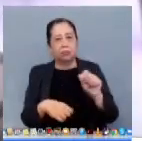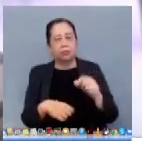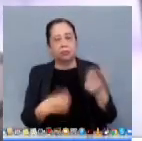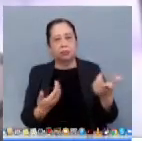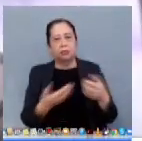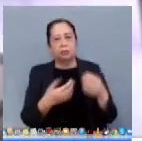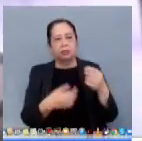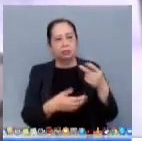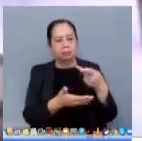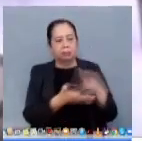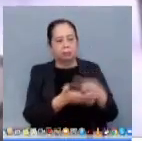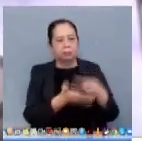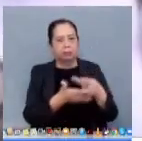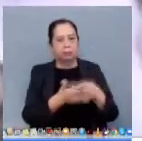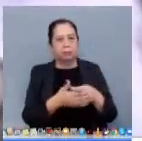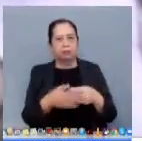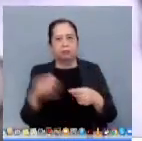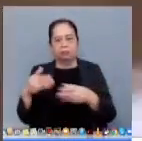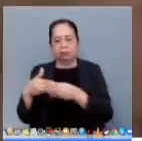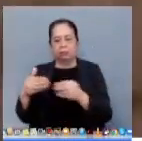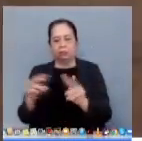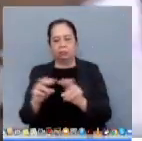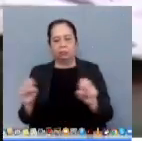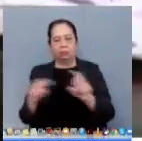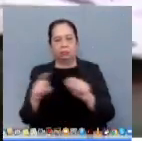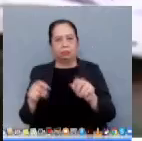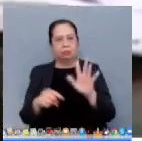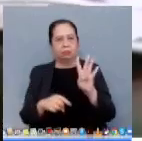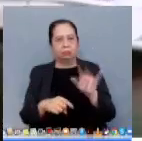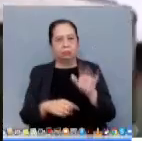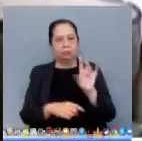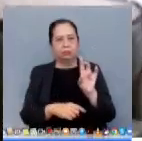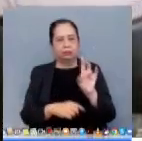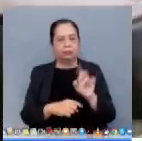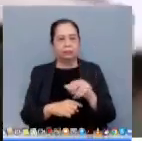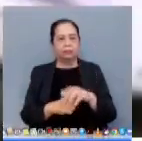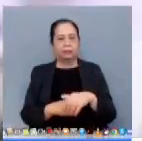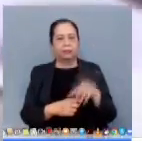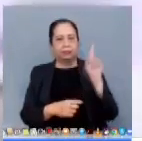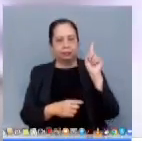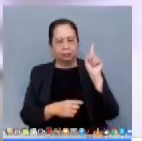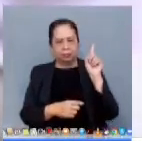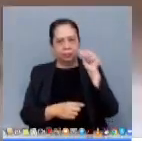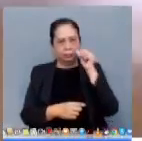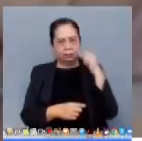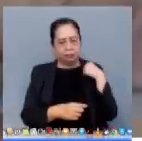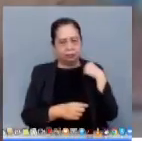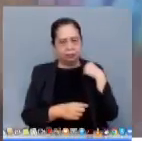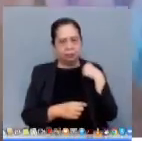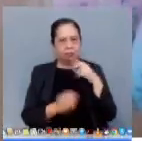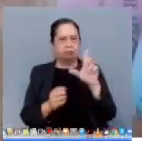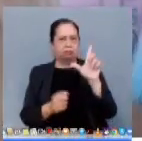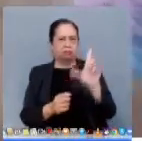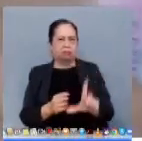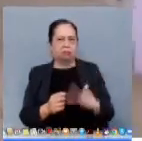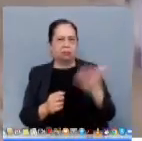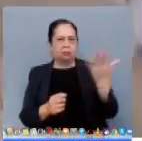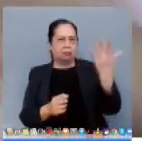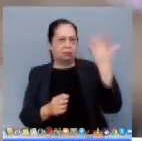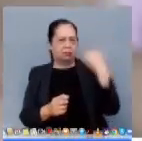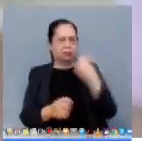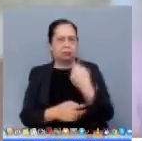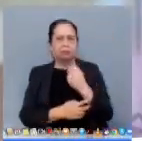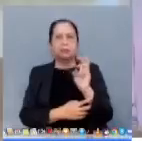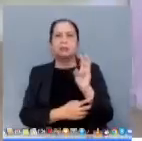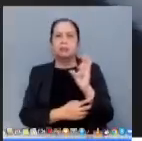sa 54 pesos and 70 centavos kontra dolyar kahapon. Pinakamababaya sa nakalipas na 16 na